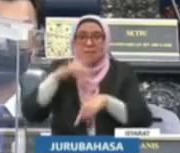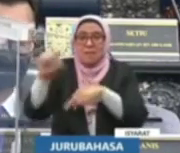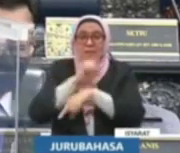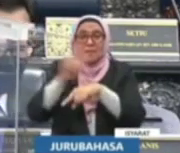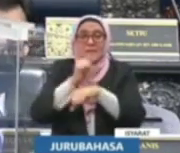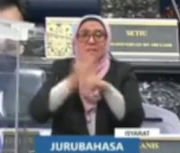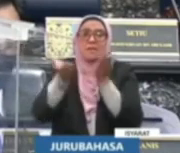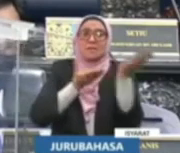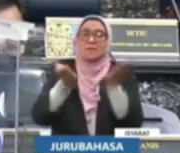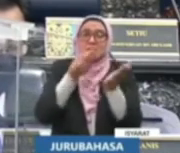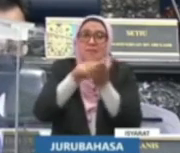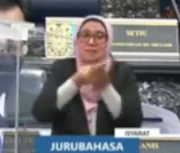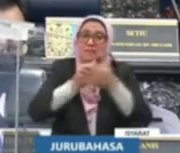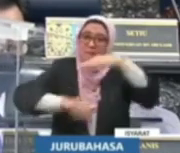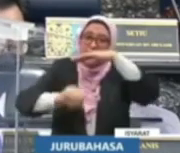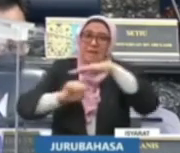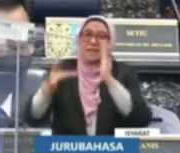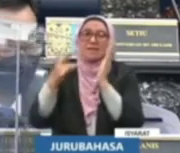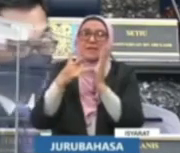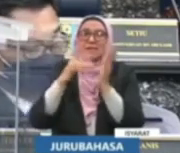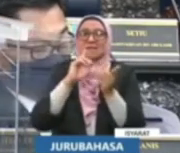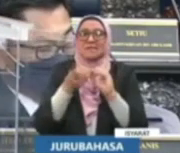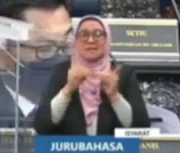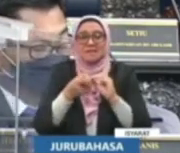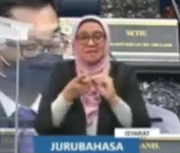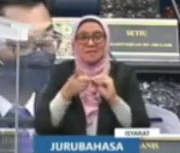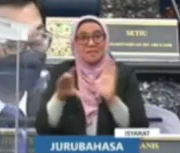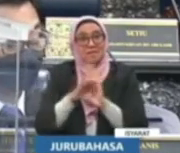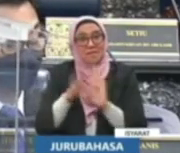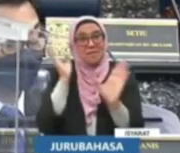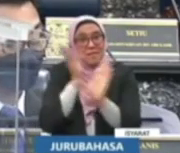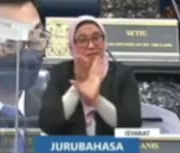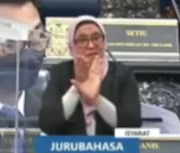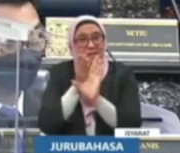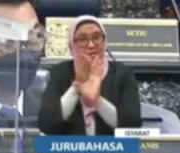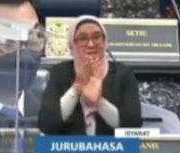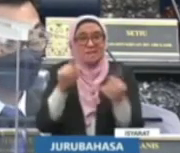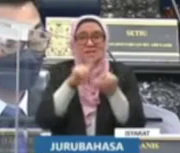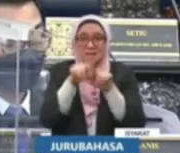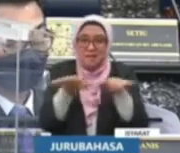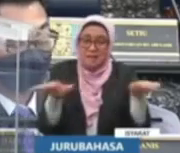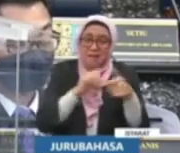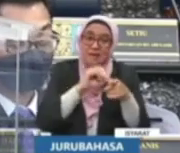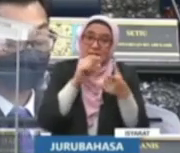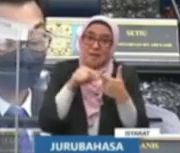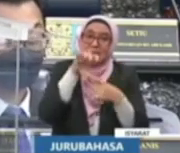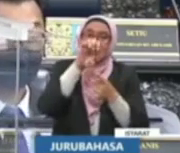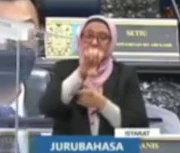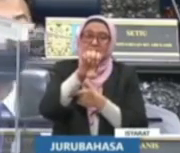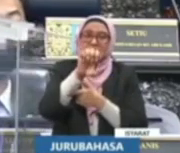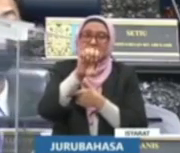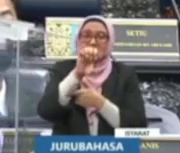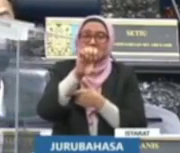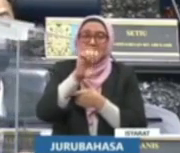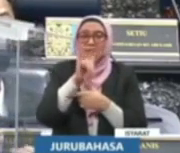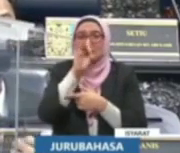berasaskan teknologi dan digital seperti perbankan internet dan mudah alih Hai sprei dompet di myTrans aksi perbankan baik